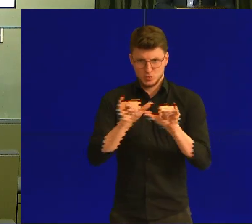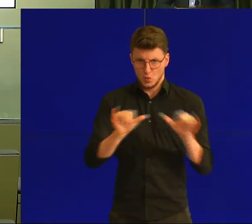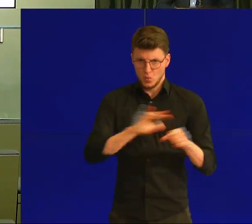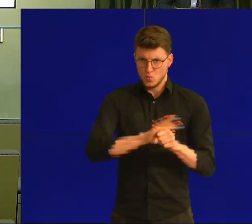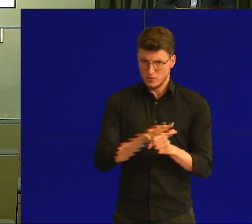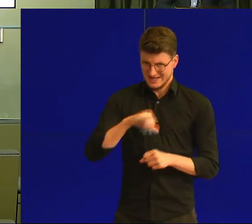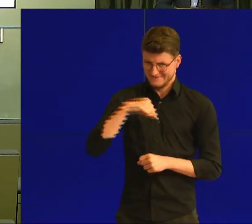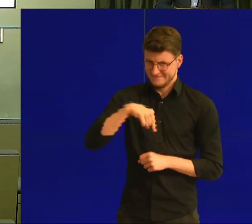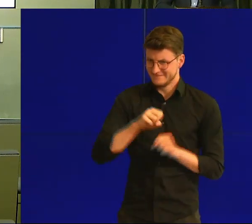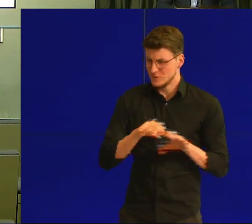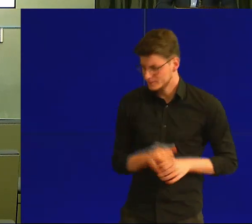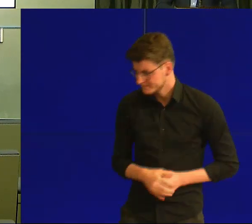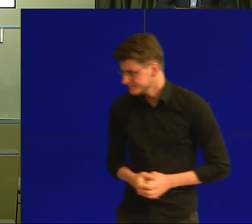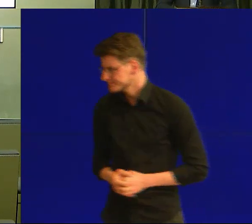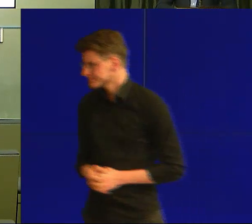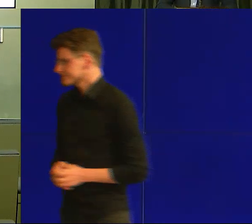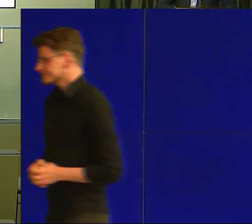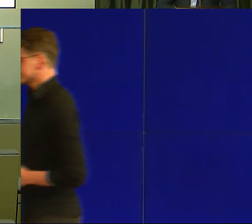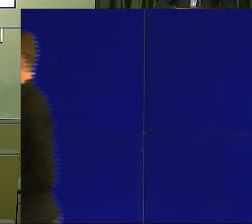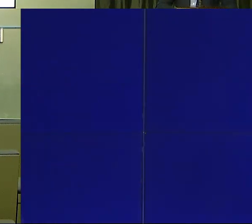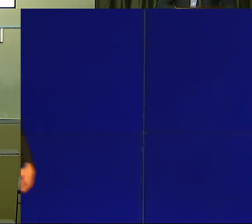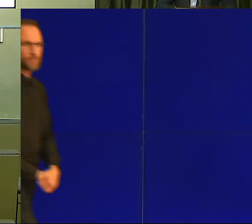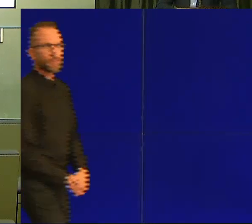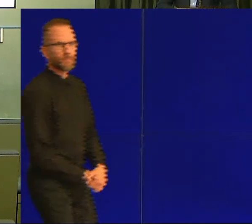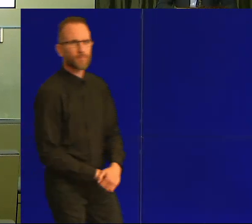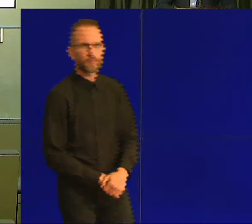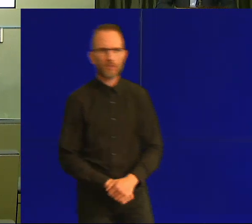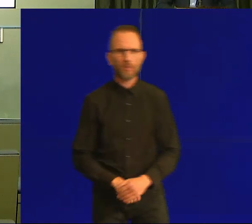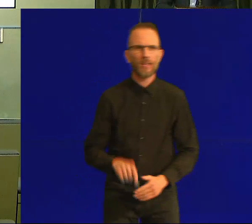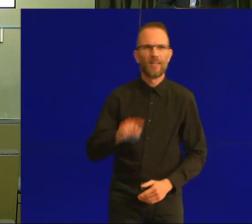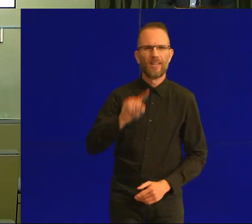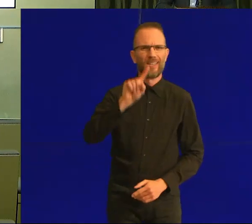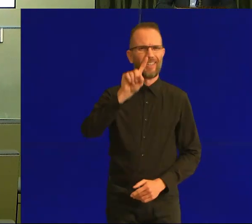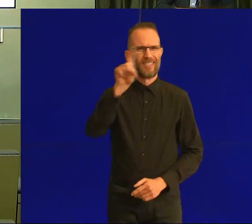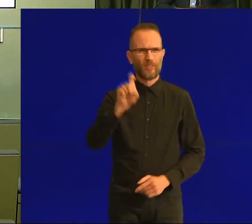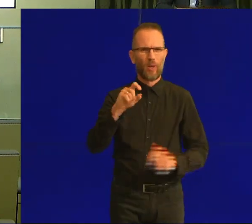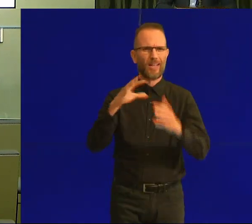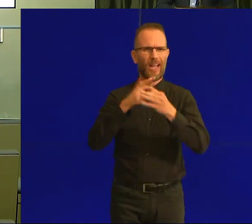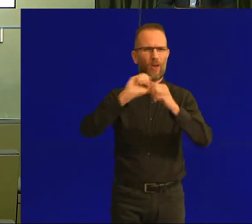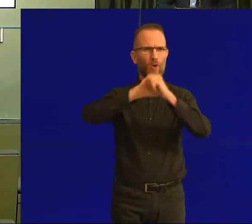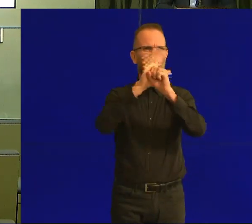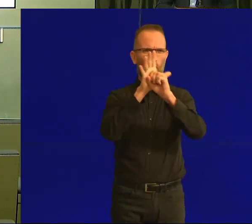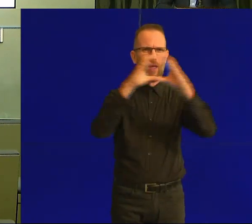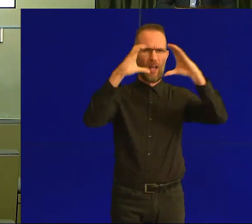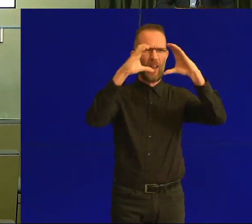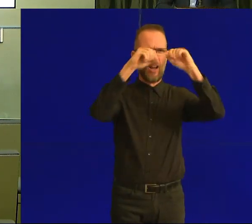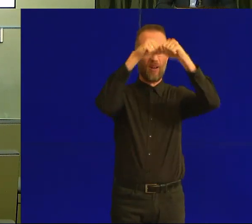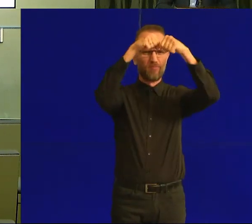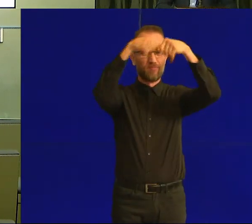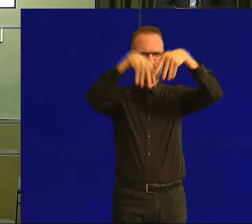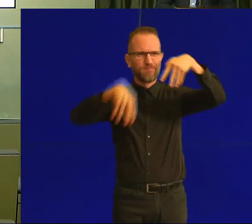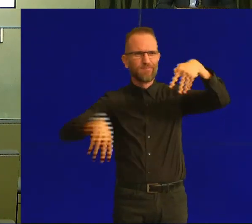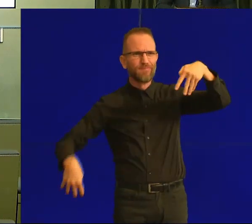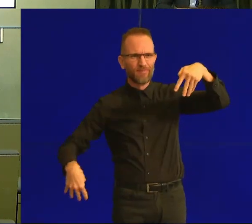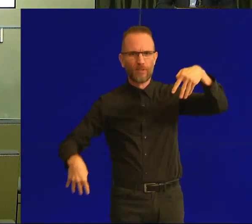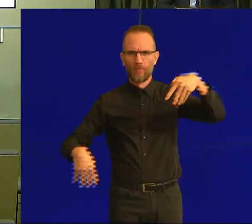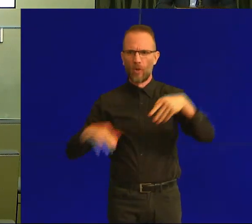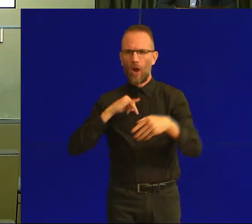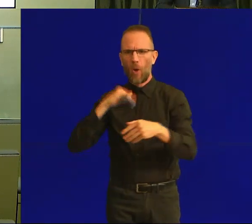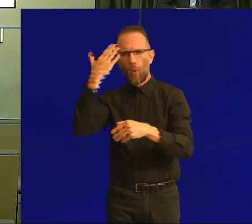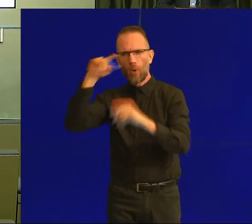l'arbre phylogénétique du coronavirus semble plus diversifiée en belgique qu'ailleurs si on en croit plusieurs articles de presse